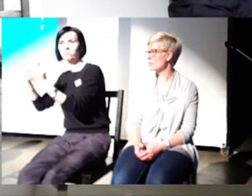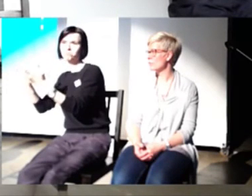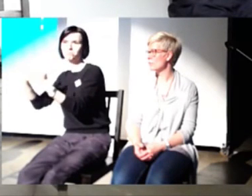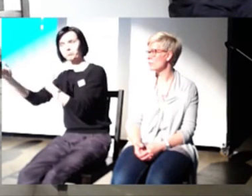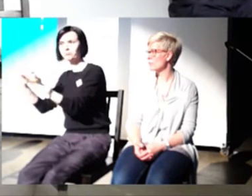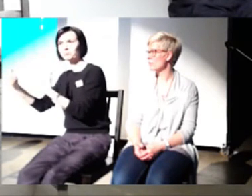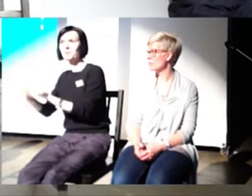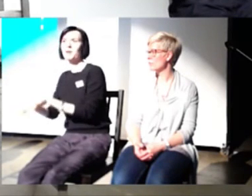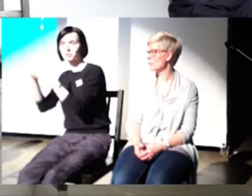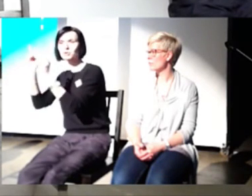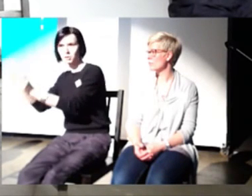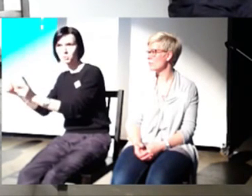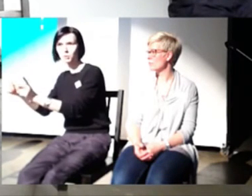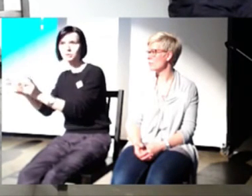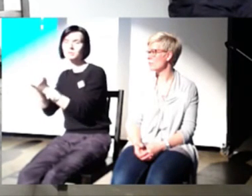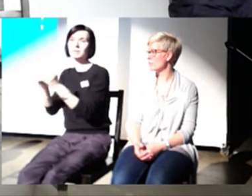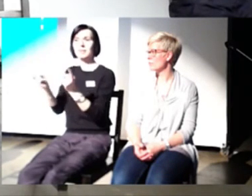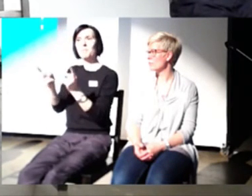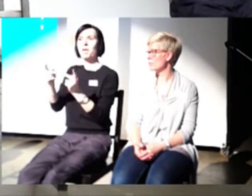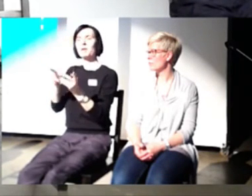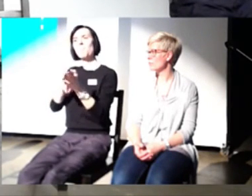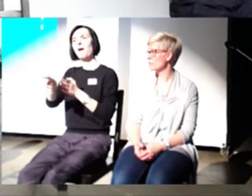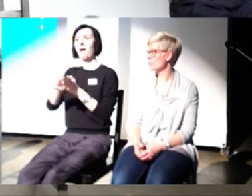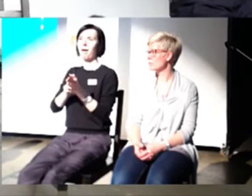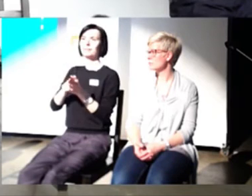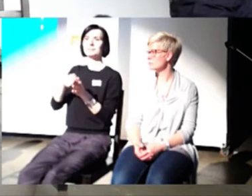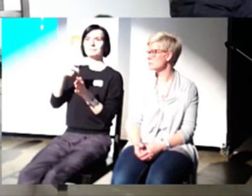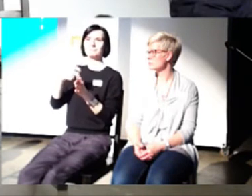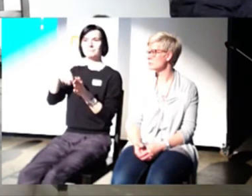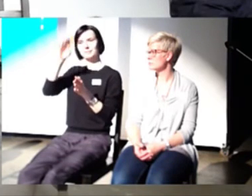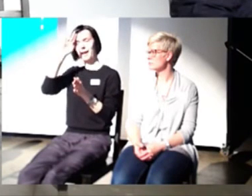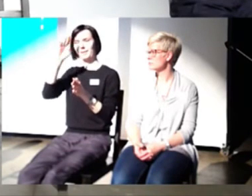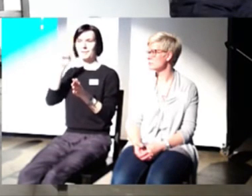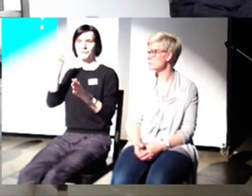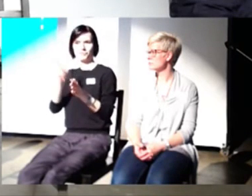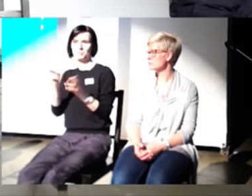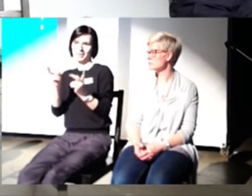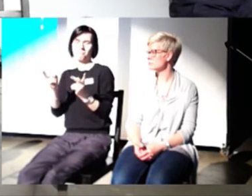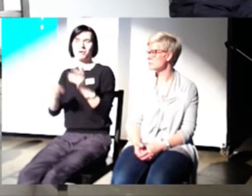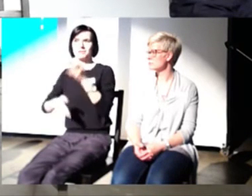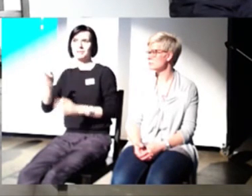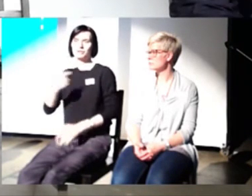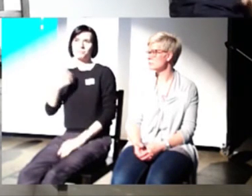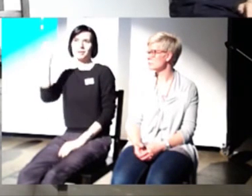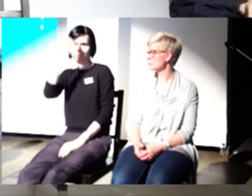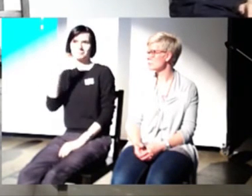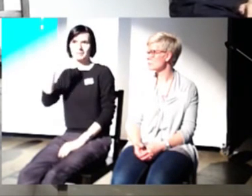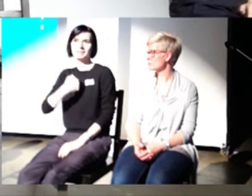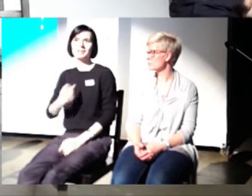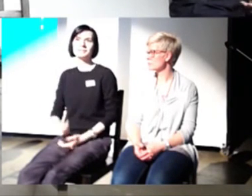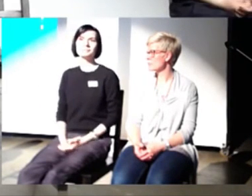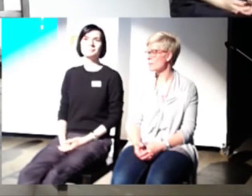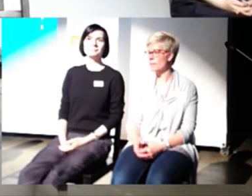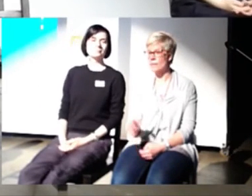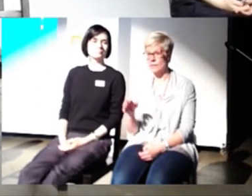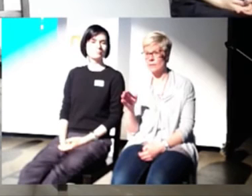ajattelen sitä näin tämmöisenä niin kuin maalaisjärjen kantilta tätä asiaa. Joo, ja itse asiassa